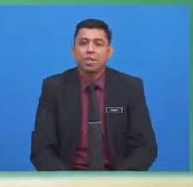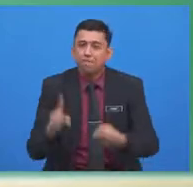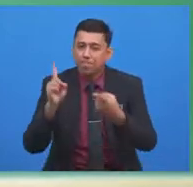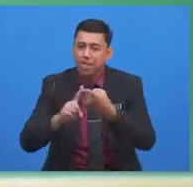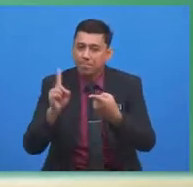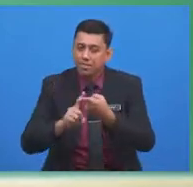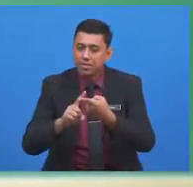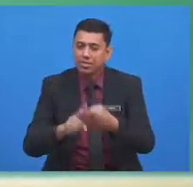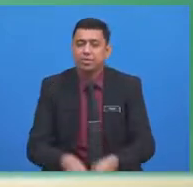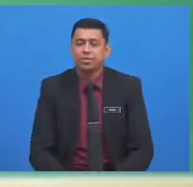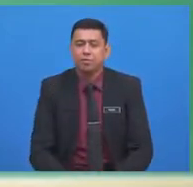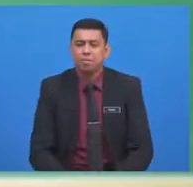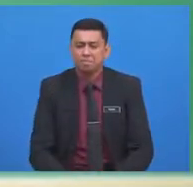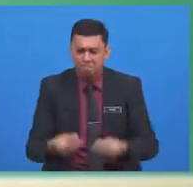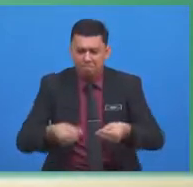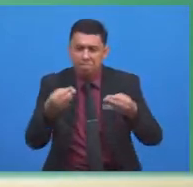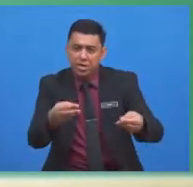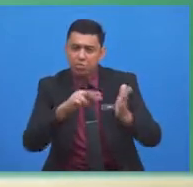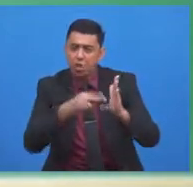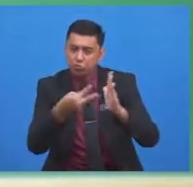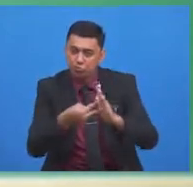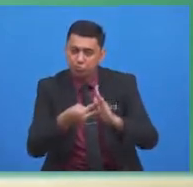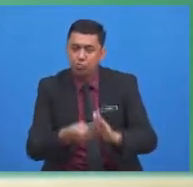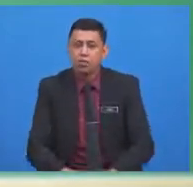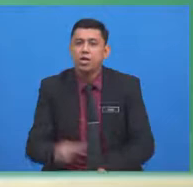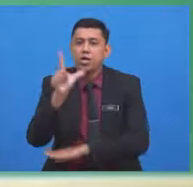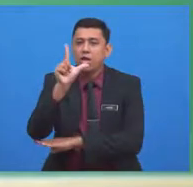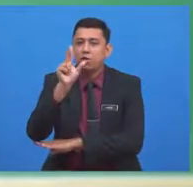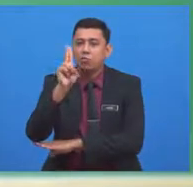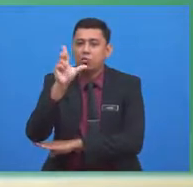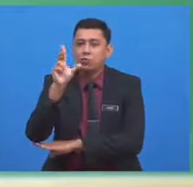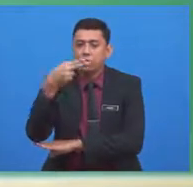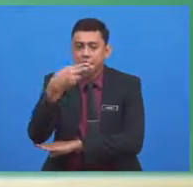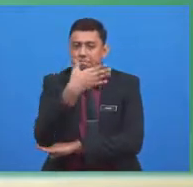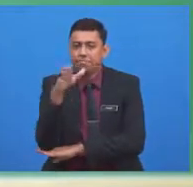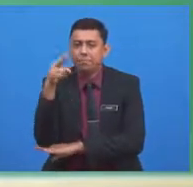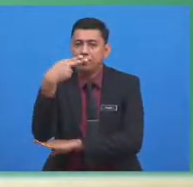pertama, mentakrifkan maksud luluh hawa.